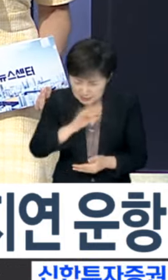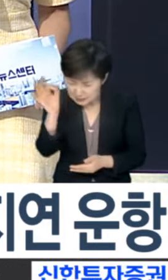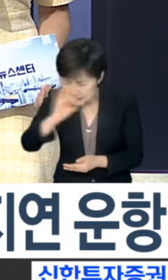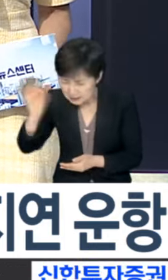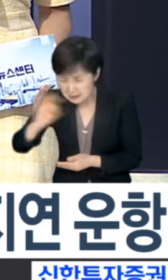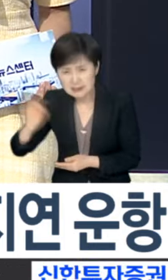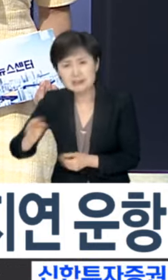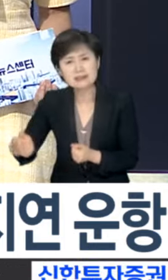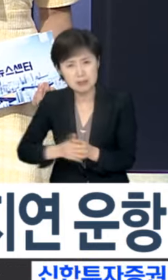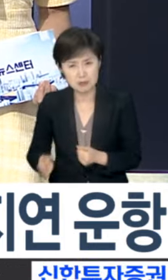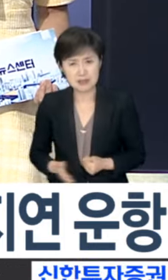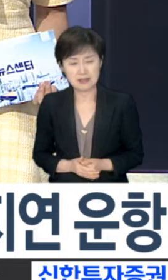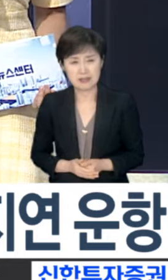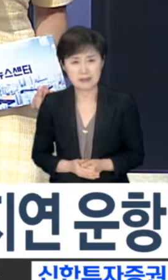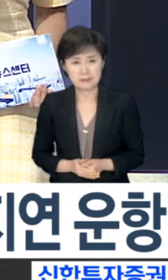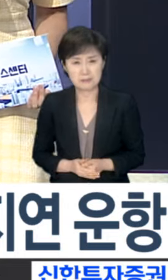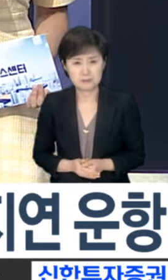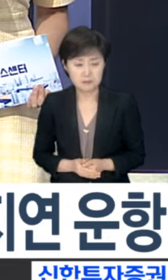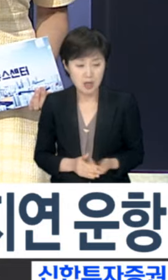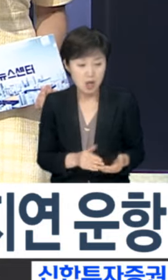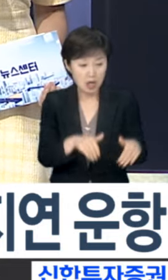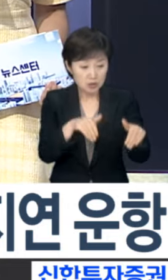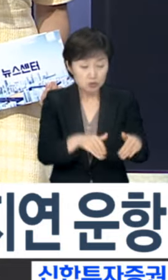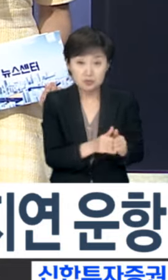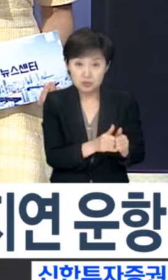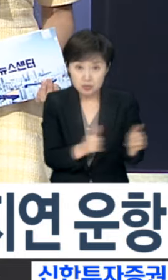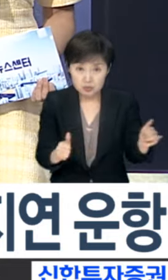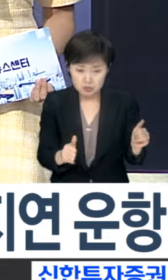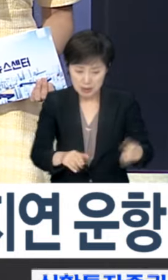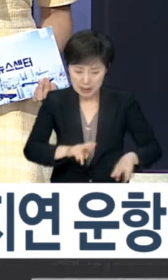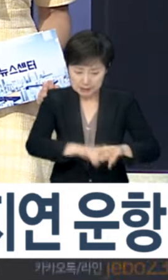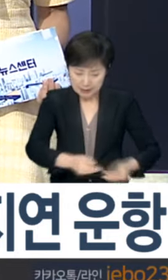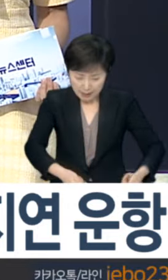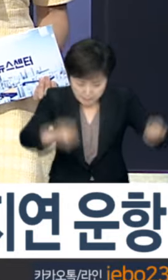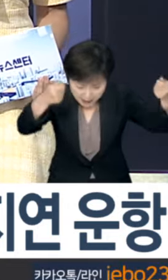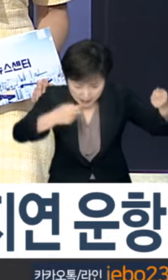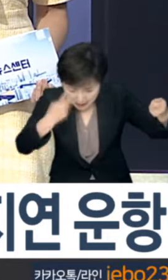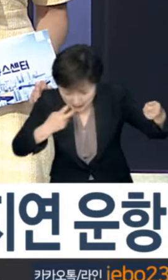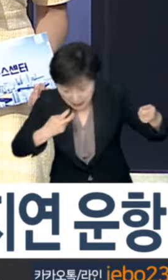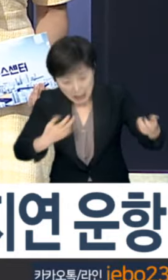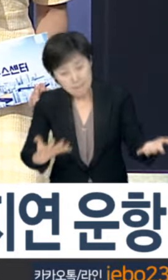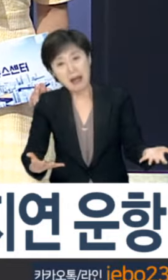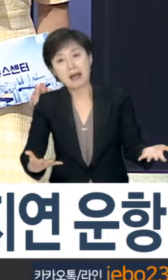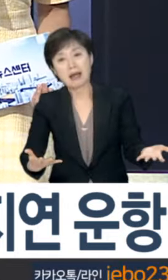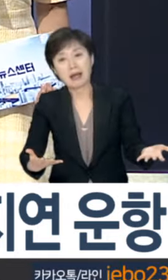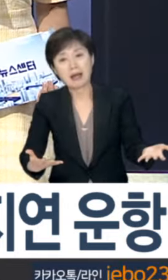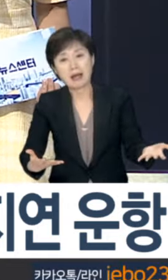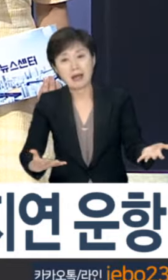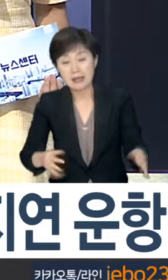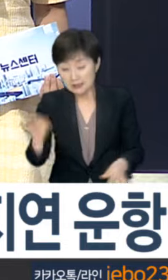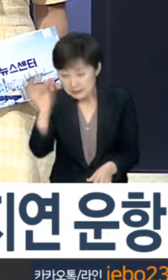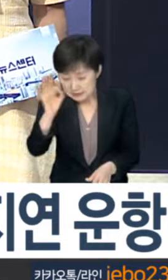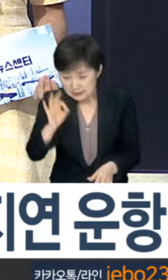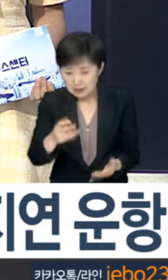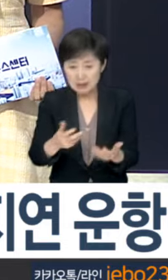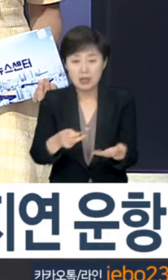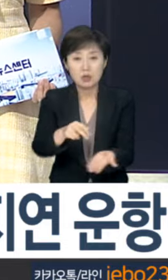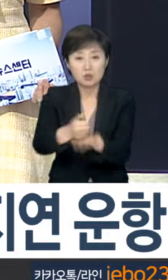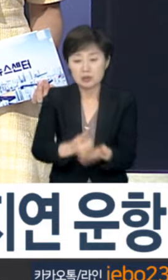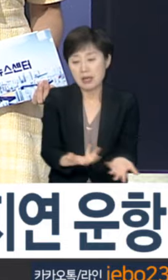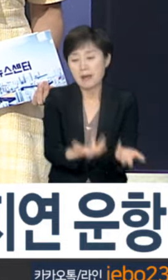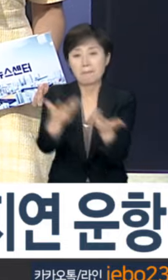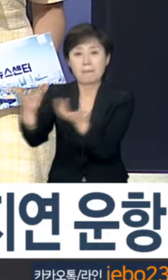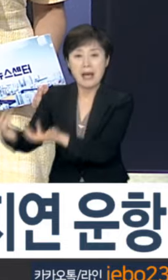벌여야 했기 때문인데요. 승무원들은 우선 좌석 밑을 수색했지만 찾지 못했고 결국 모든 승객들이